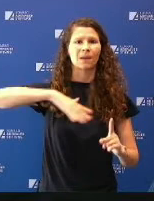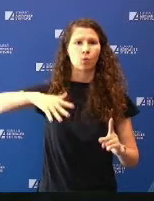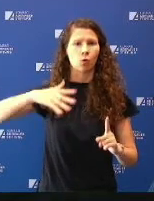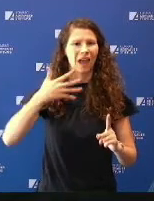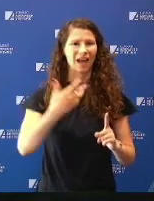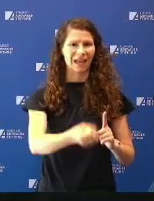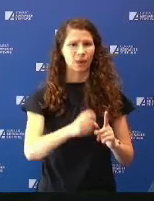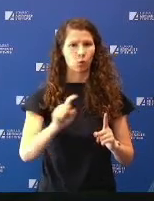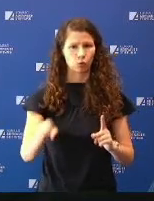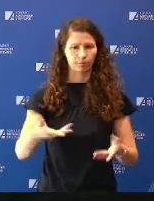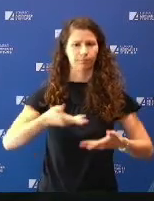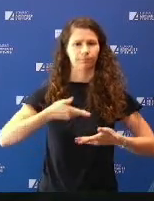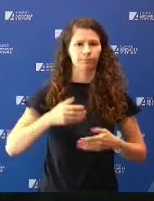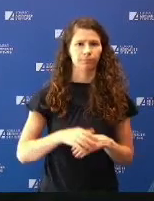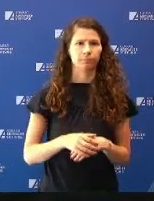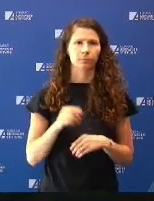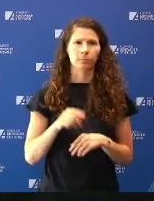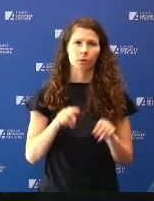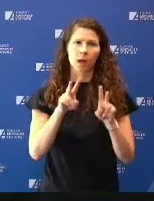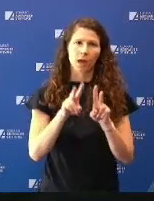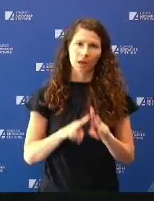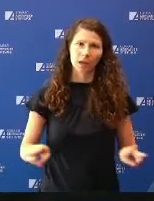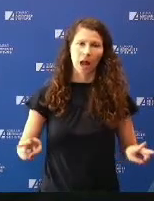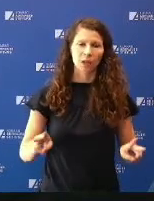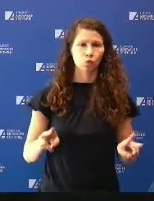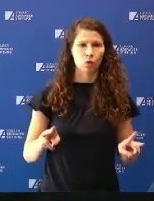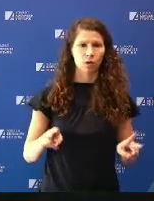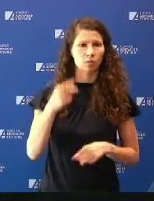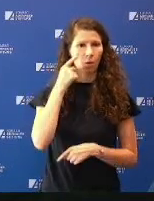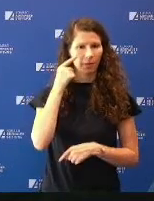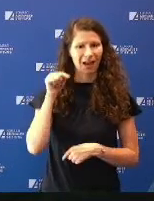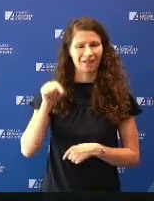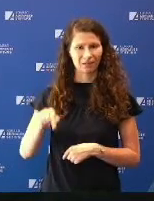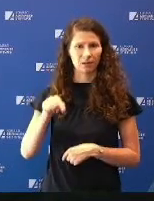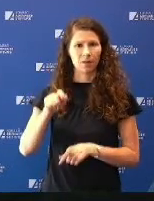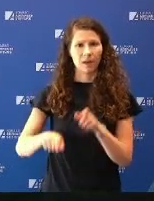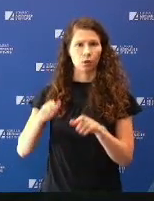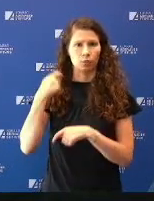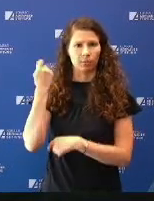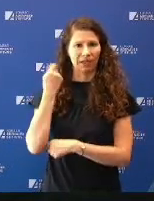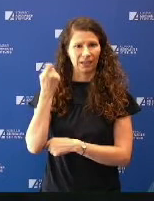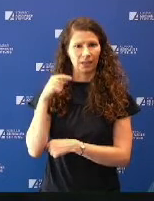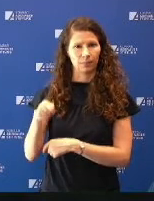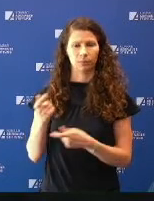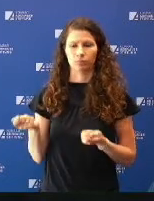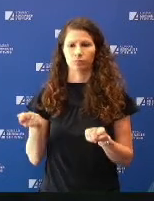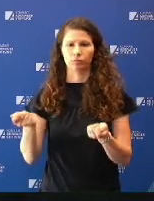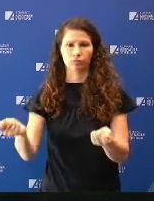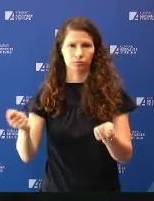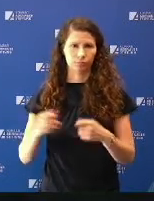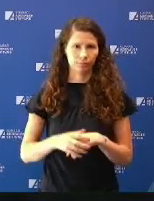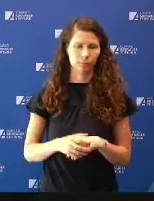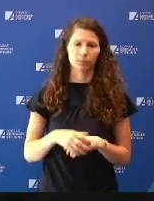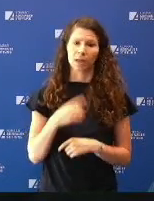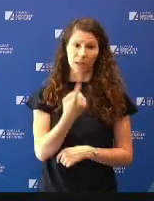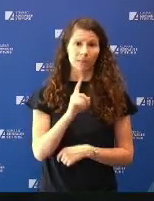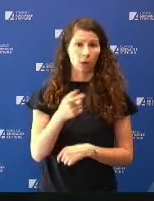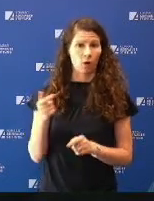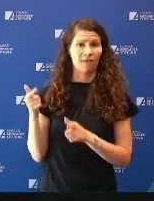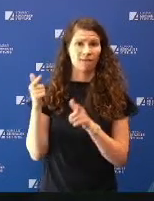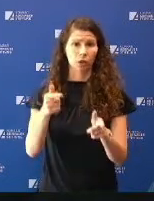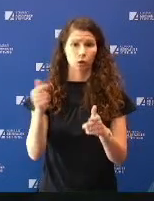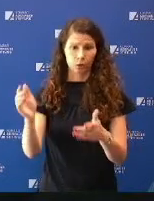Die Verkehrsbetriebe Karlsruhe, die koordinieren den Betrieb jetzt der Shuttles im Personenbetrieb und haben auch selber ein Fahrzeug in das Projekt